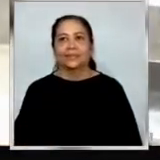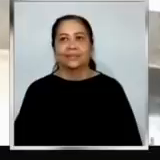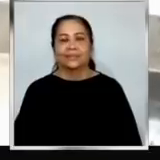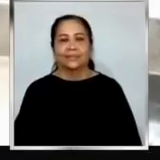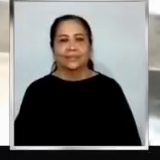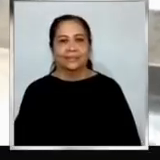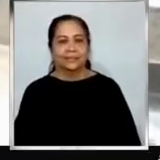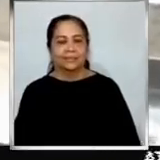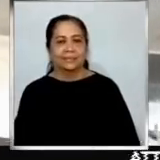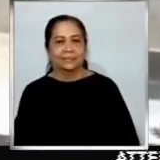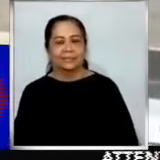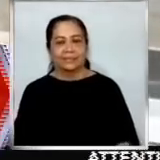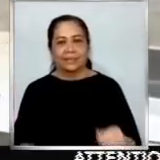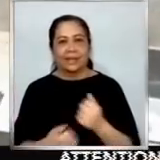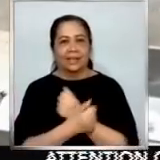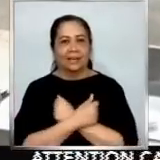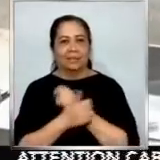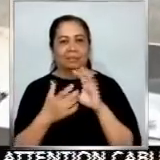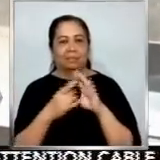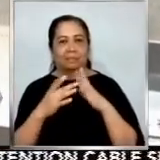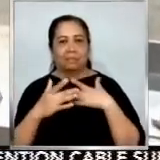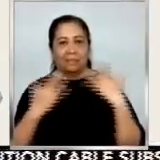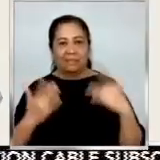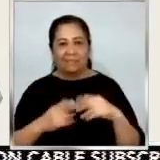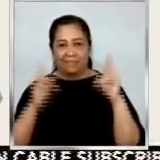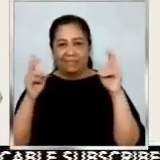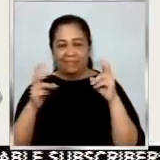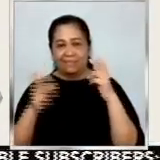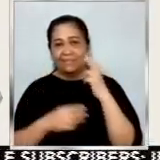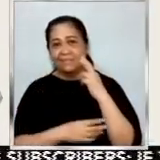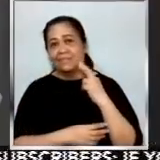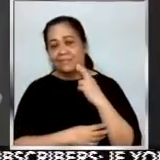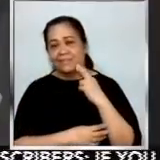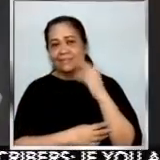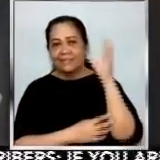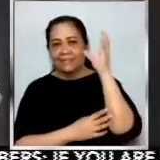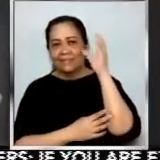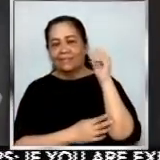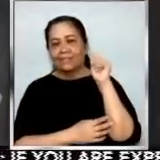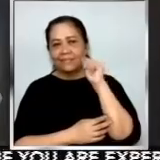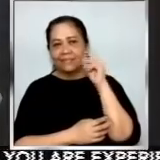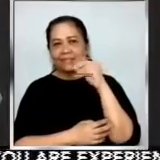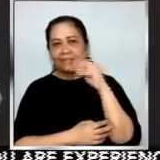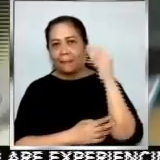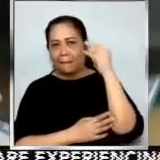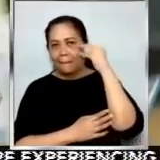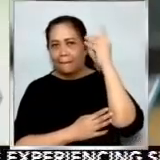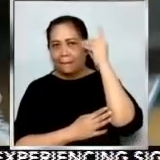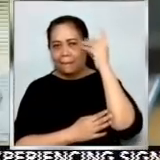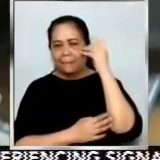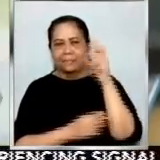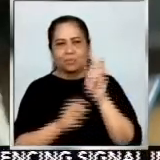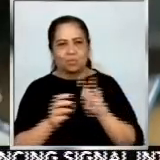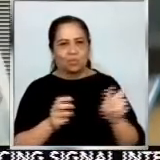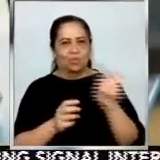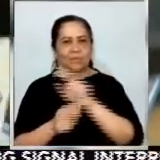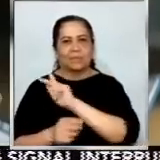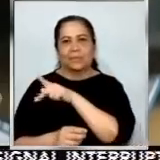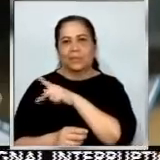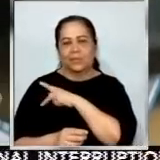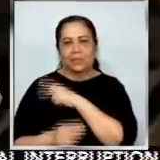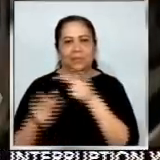Next ng love of my life stars na sina Rhian Ramos, Carla Abellana at Mikael Daez ang ilan sa kanilang personal space